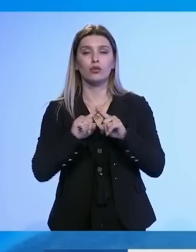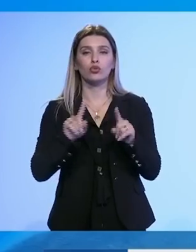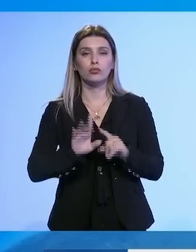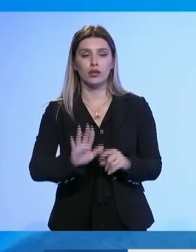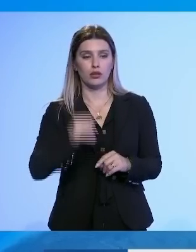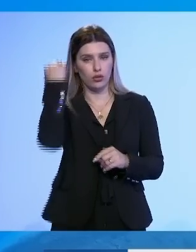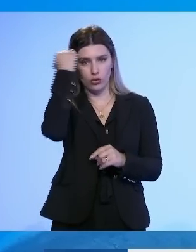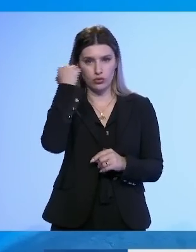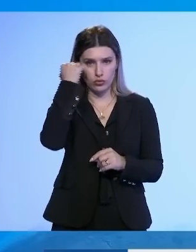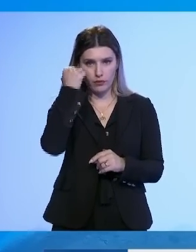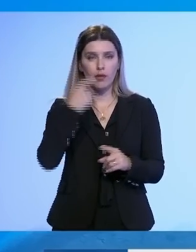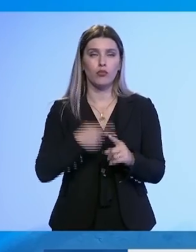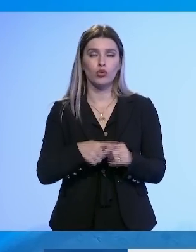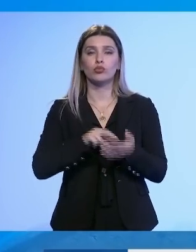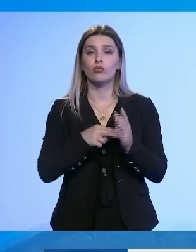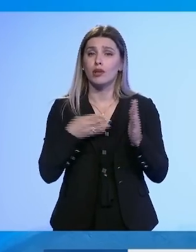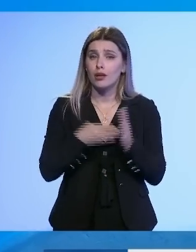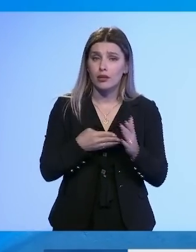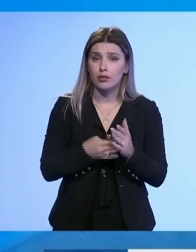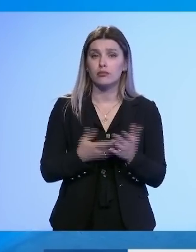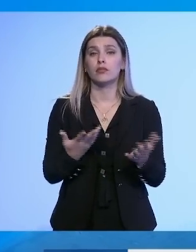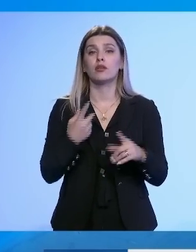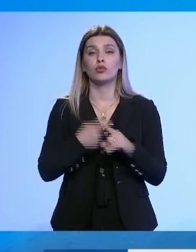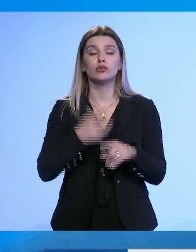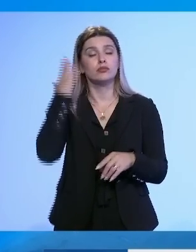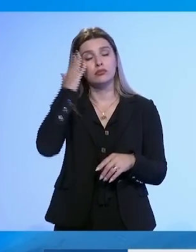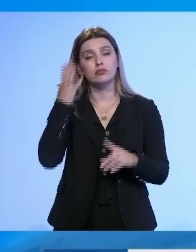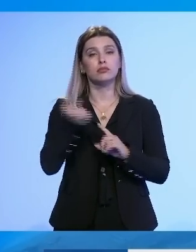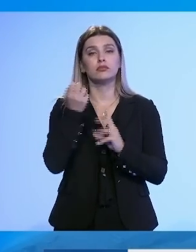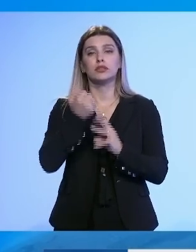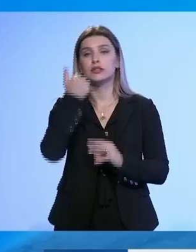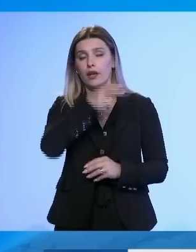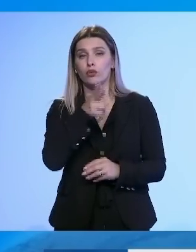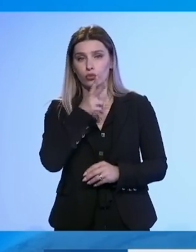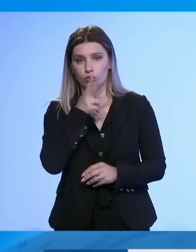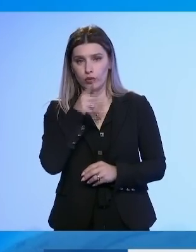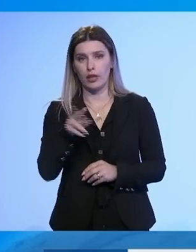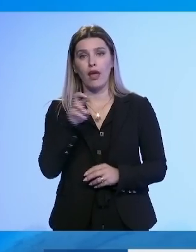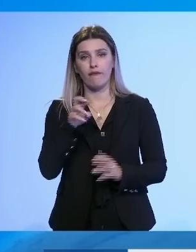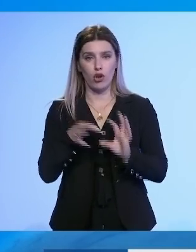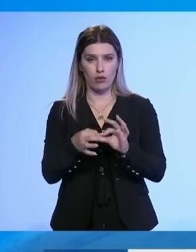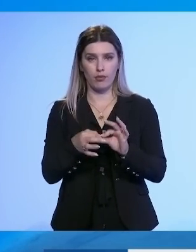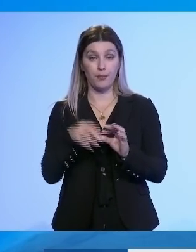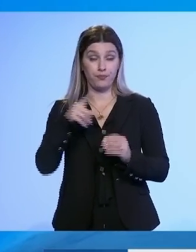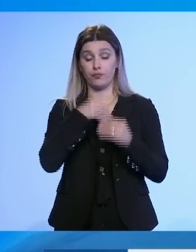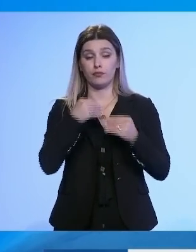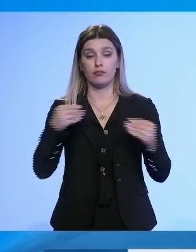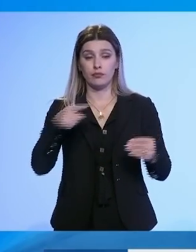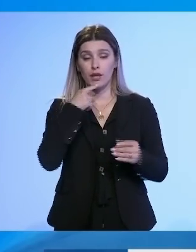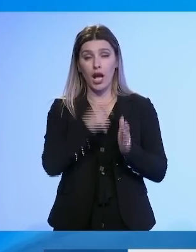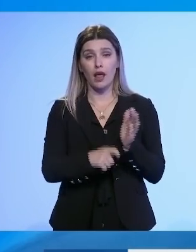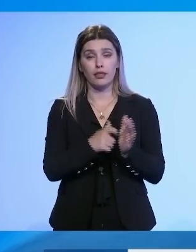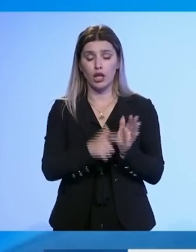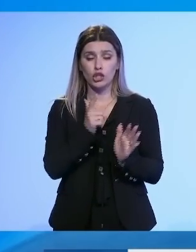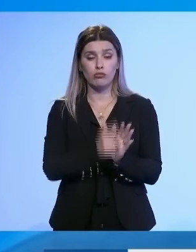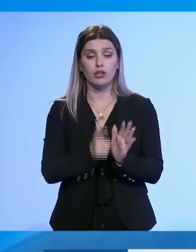po kalon vendi ynë, sfidat që ka para vetës dhe aspiratat euroatlantike. Konjufca potensoi rëndësinë e antarësimit sa më të